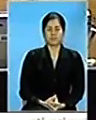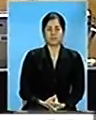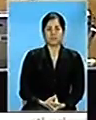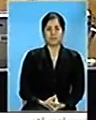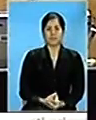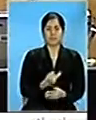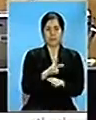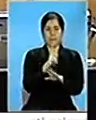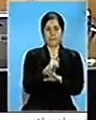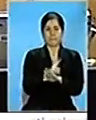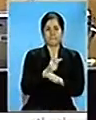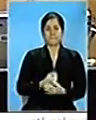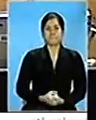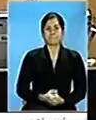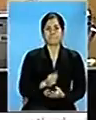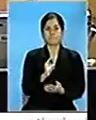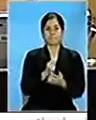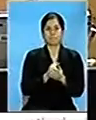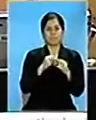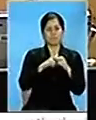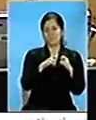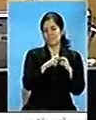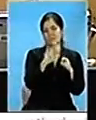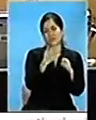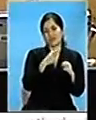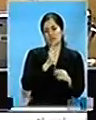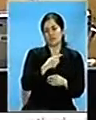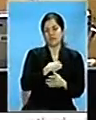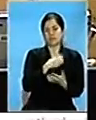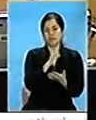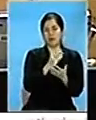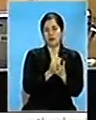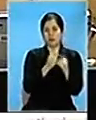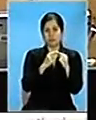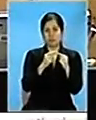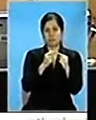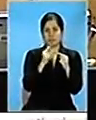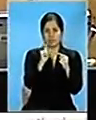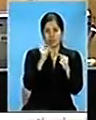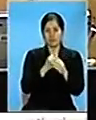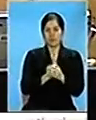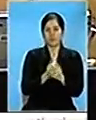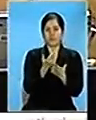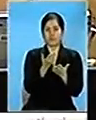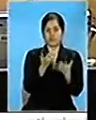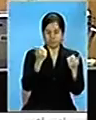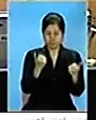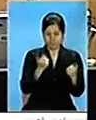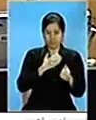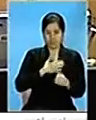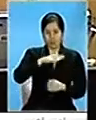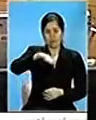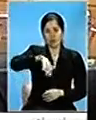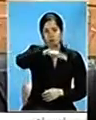กราบท่านประธานที่เคารพครับความจริงไม่น่าจะเป็นเรื่องนะครับด้วยความเคารพท่านพิเชษเชื้อเมืองพานนะครับว่าเราก็เ